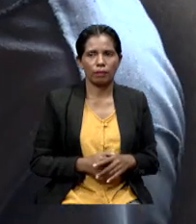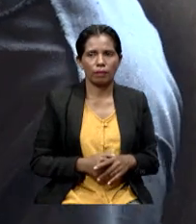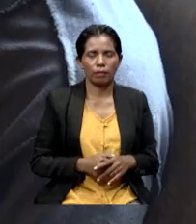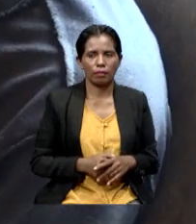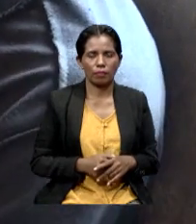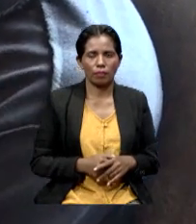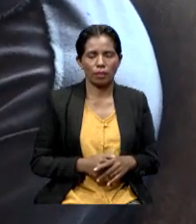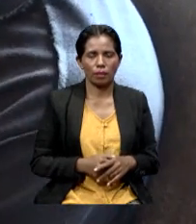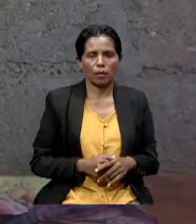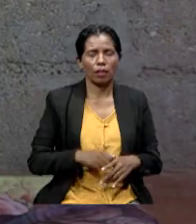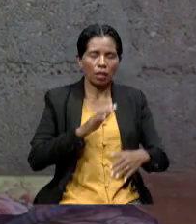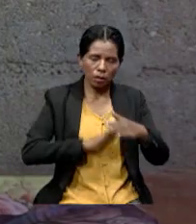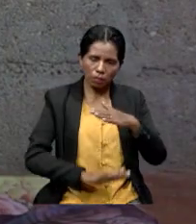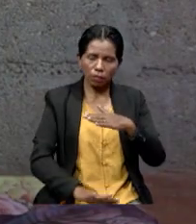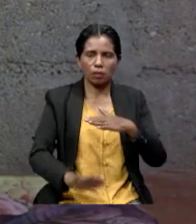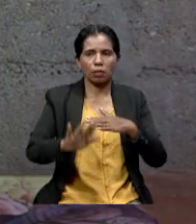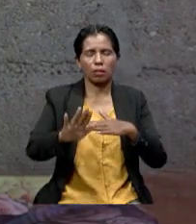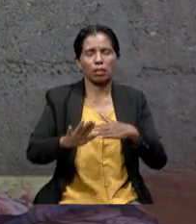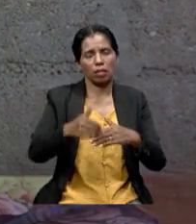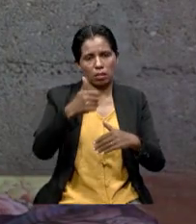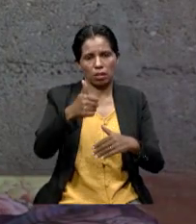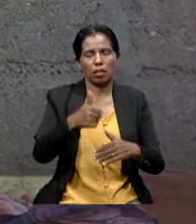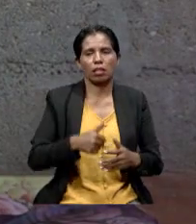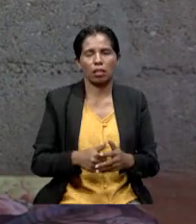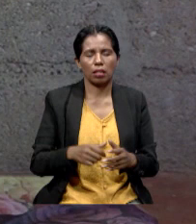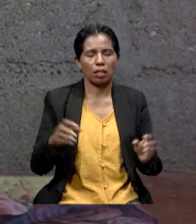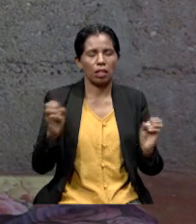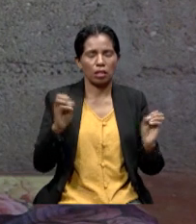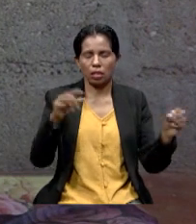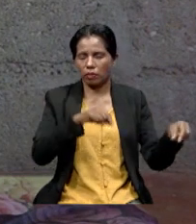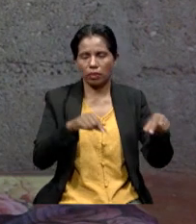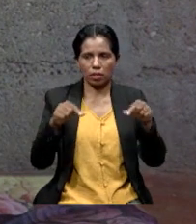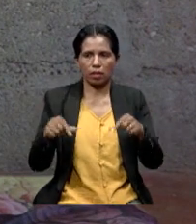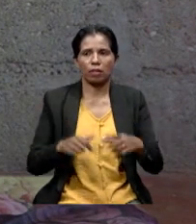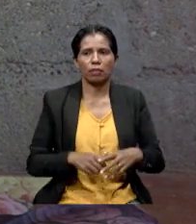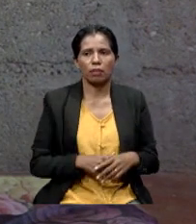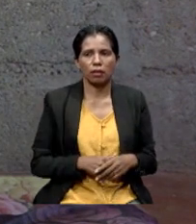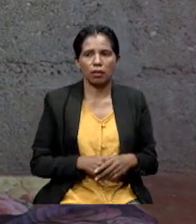Durante ni Moris mai ni normal. Normal hen ni sa